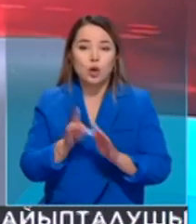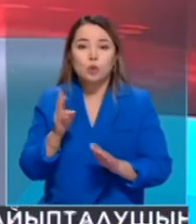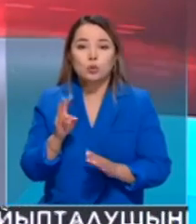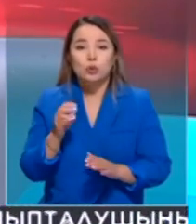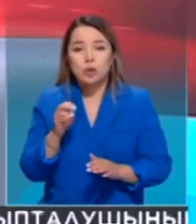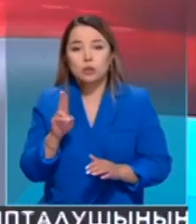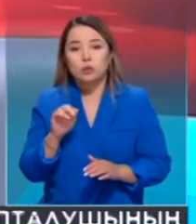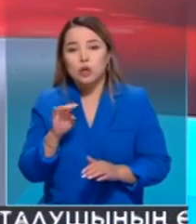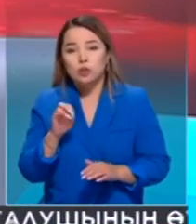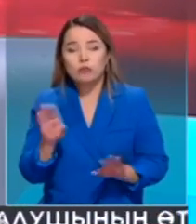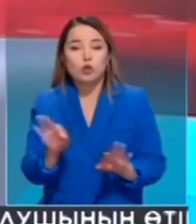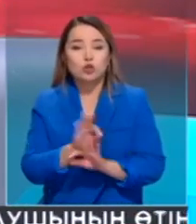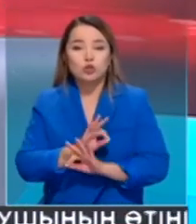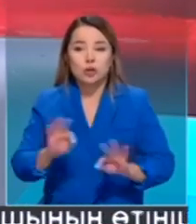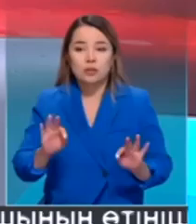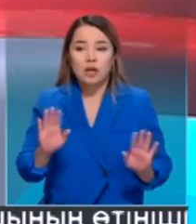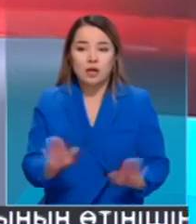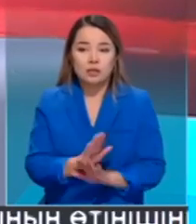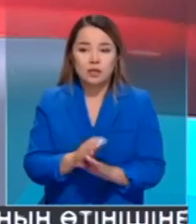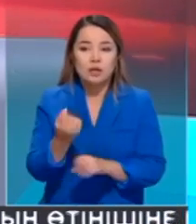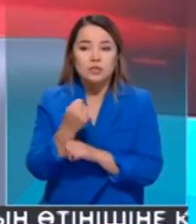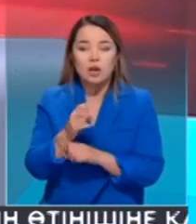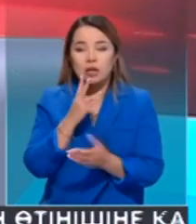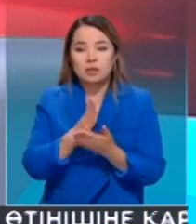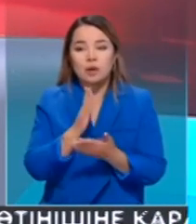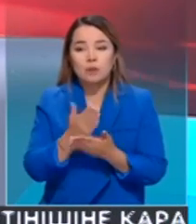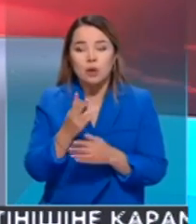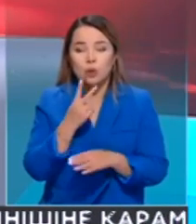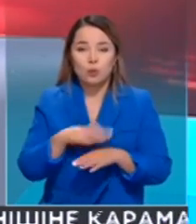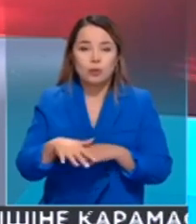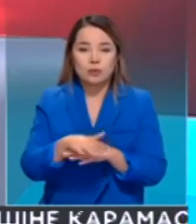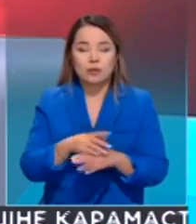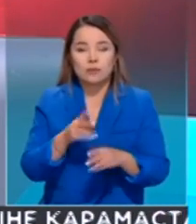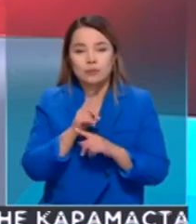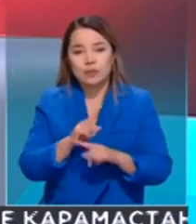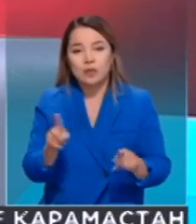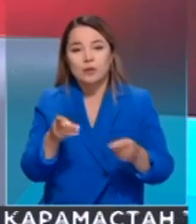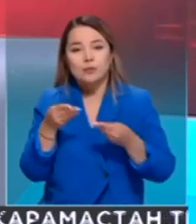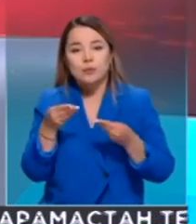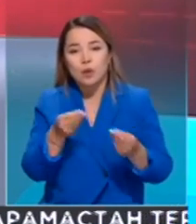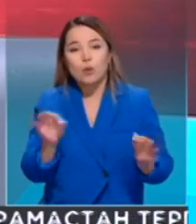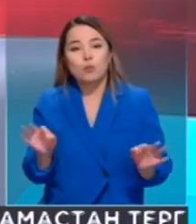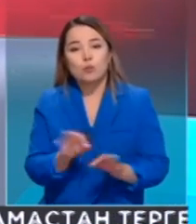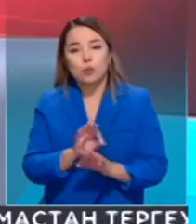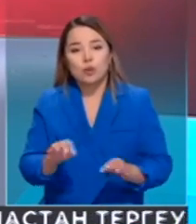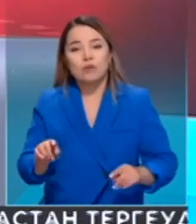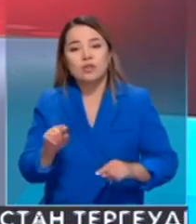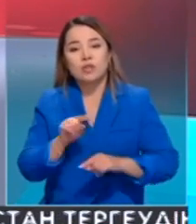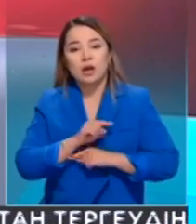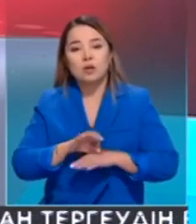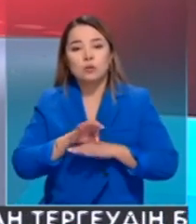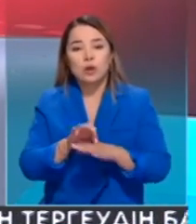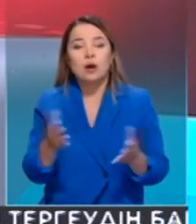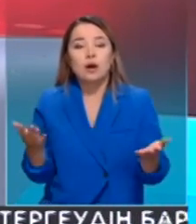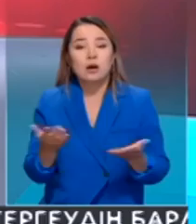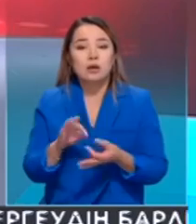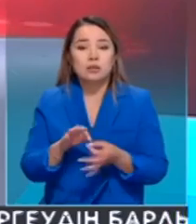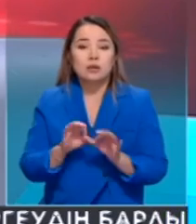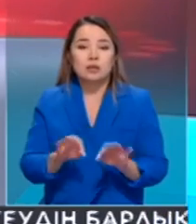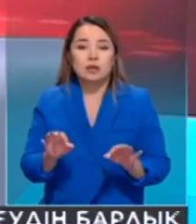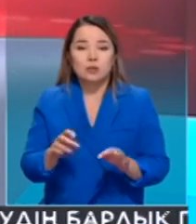Нұршат Құсанова үздік шығып жеңімпаз атанды. Көрерменнің ерекше ықыласына бөленген музыкалық жобаның финалы қалай өтті?